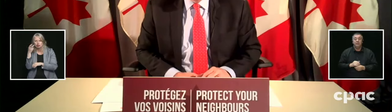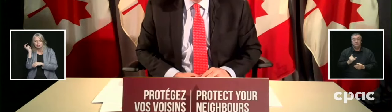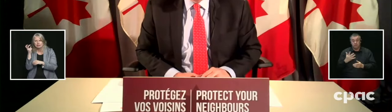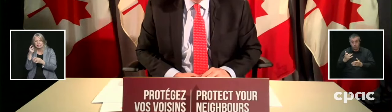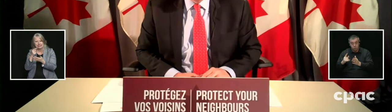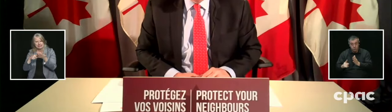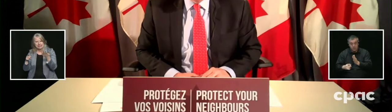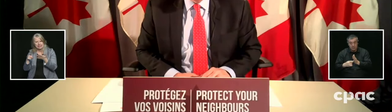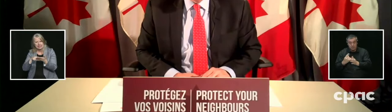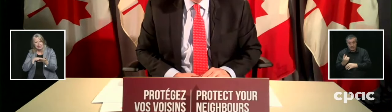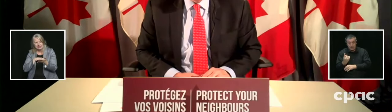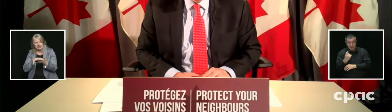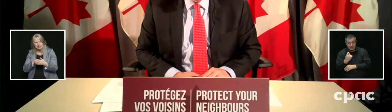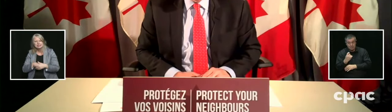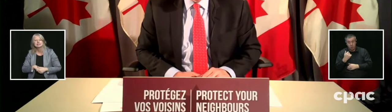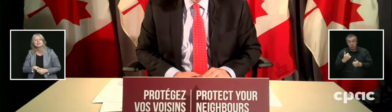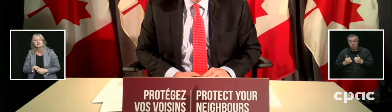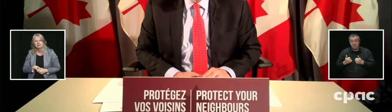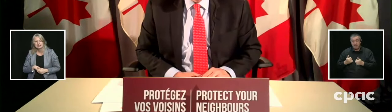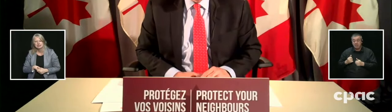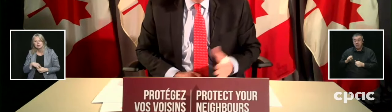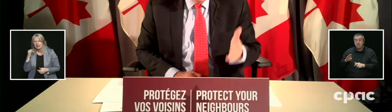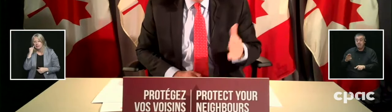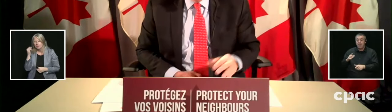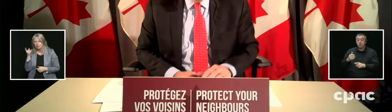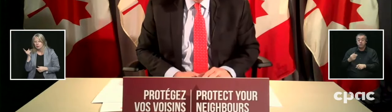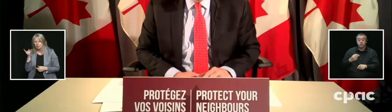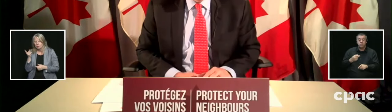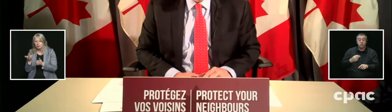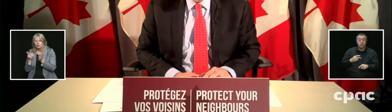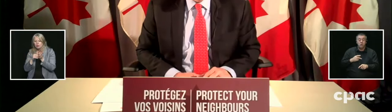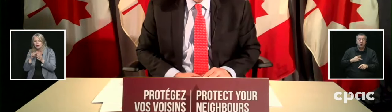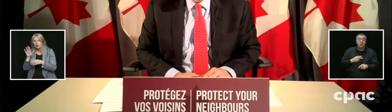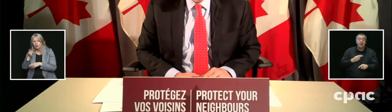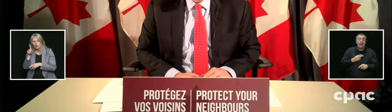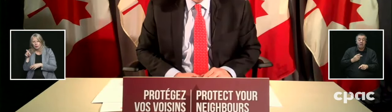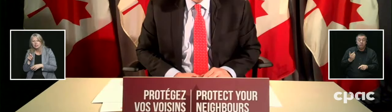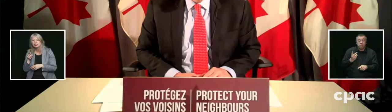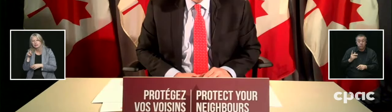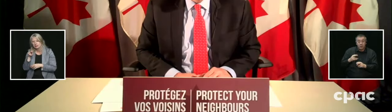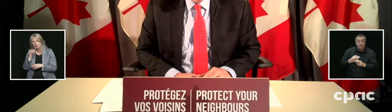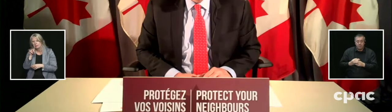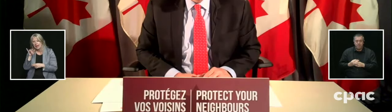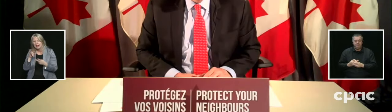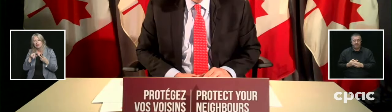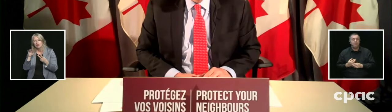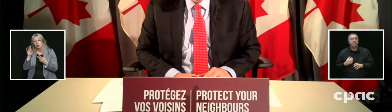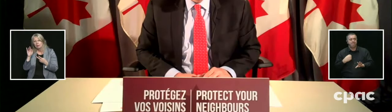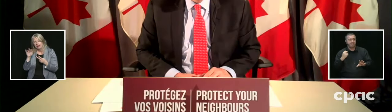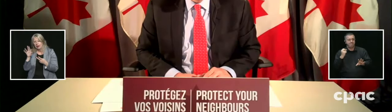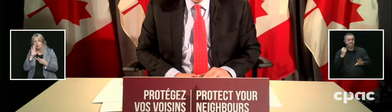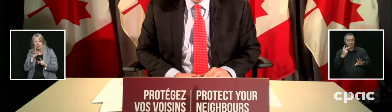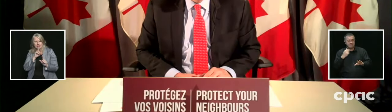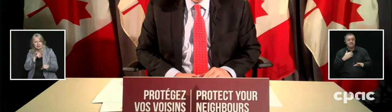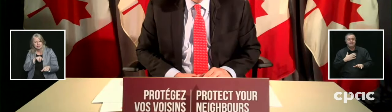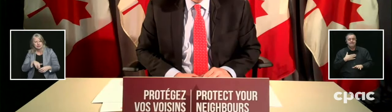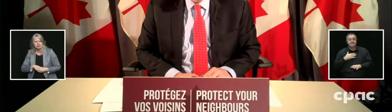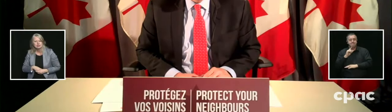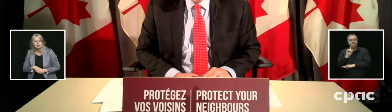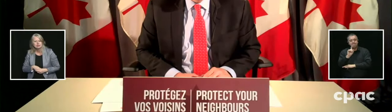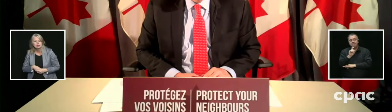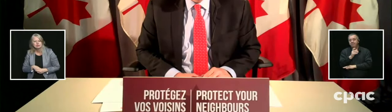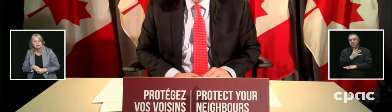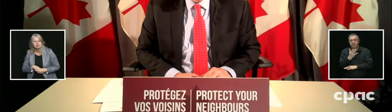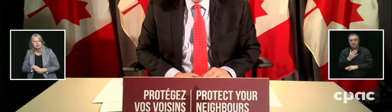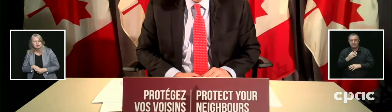ou Bill Blair, okay, peut-être des précisions. Allez-y, Lina. Merci. So my question, Minister Hajdu, you just talked